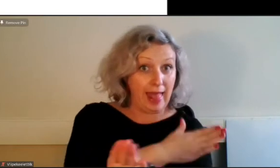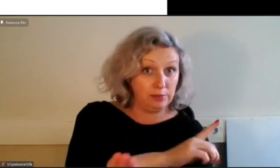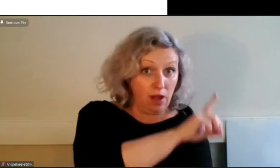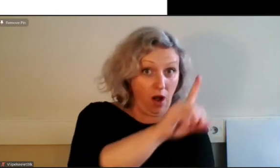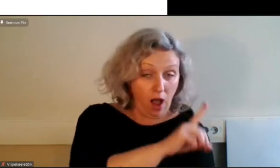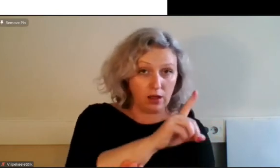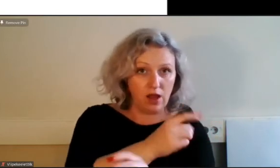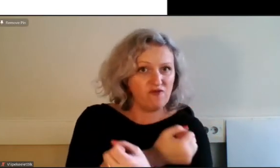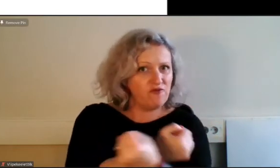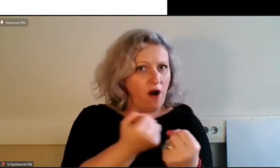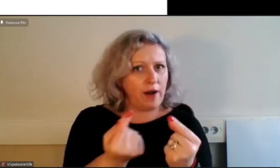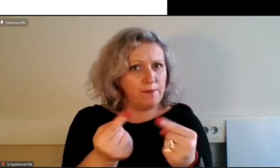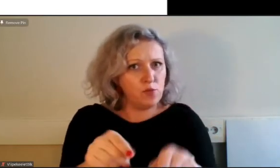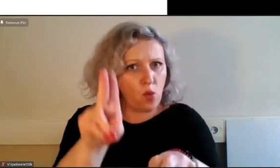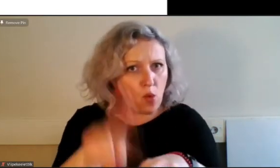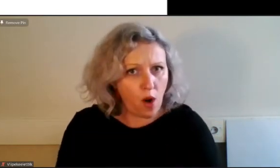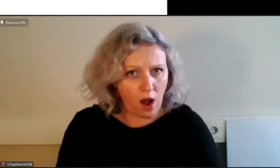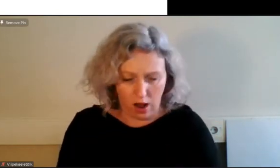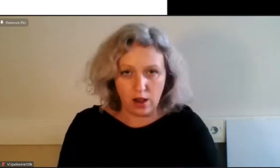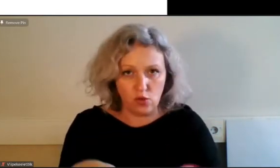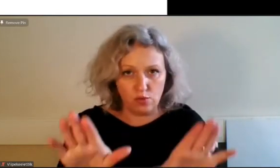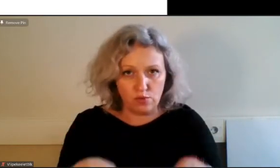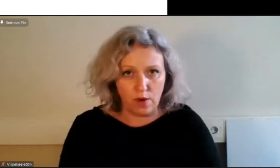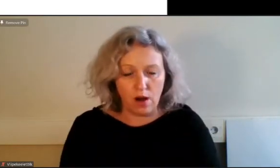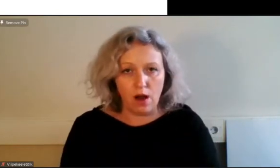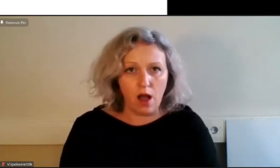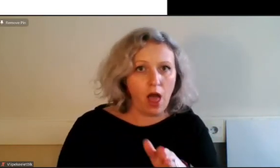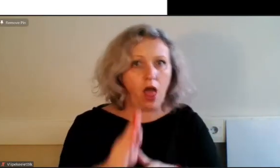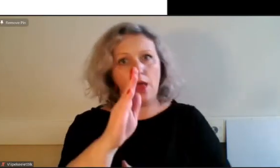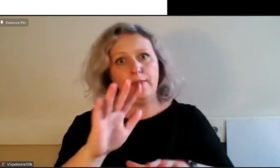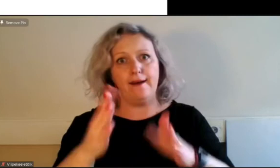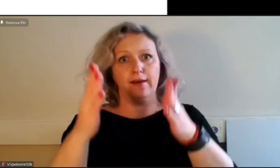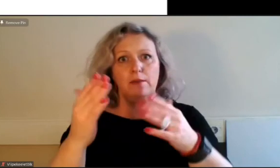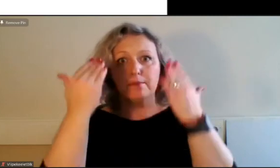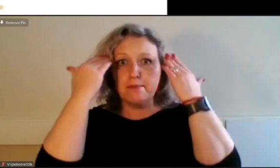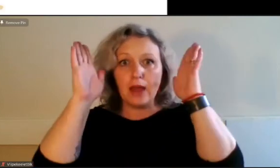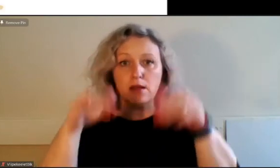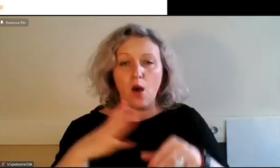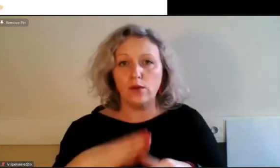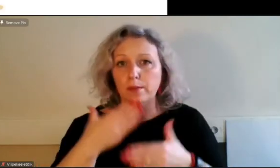1 vaktsiinidoosiga vaktsineerida, saavad nad väga ilusa kõrge ja ühtse kaitse.